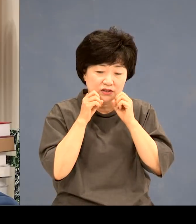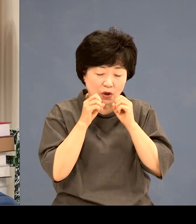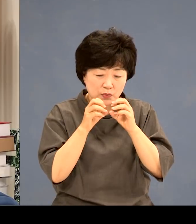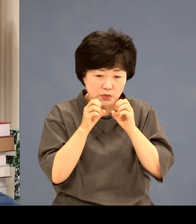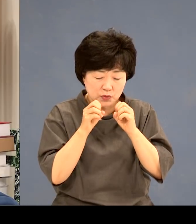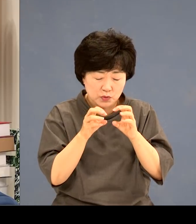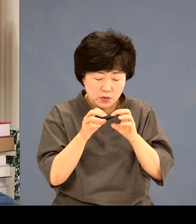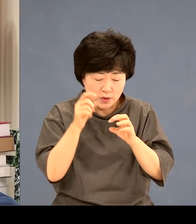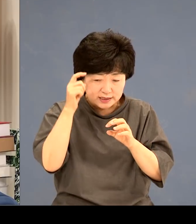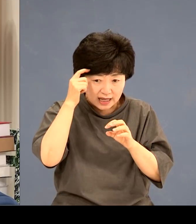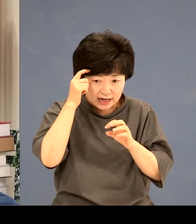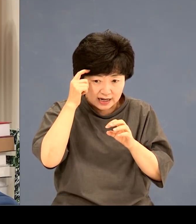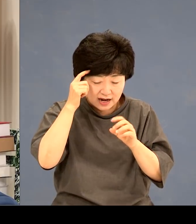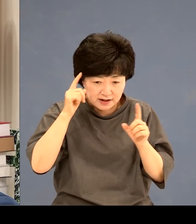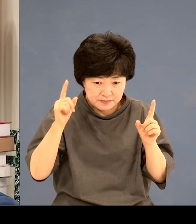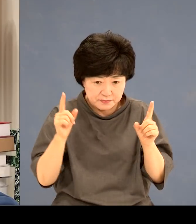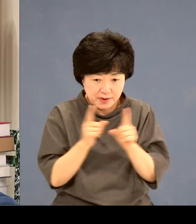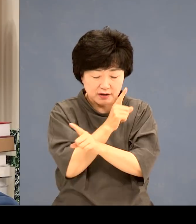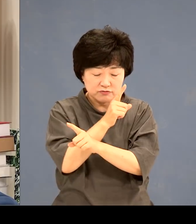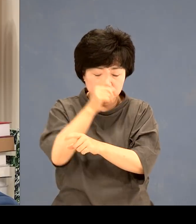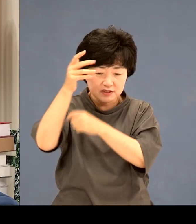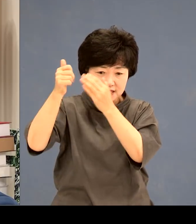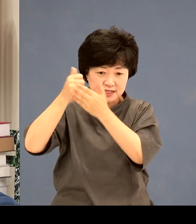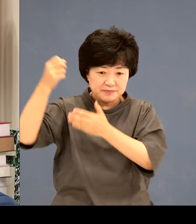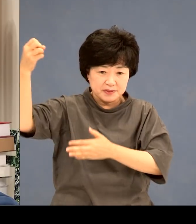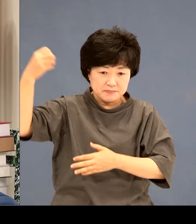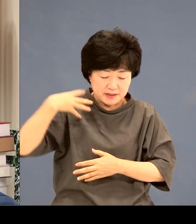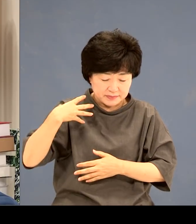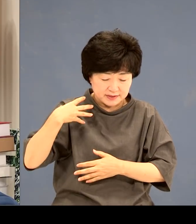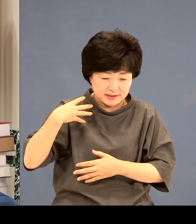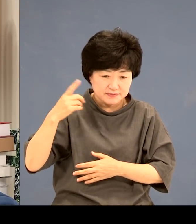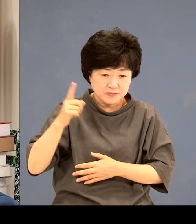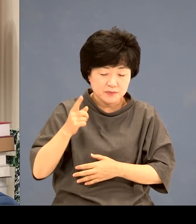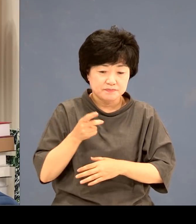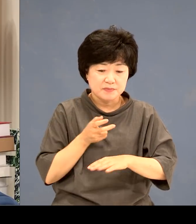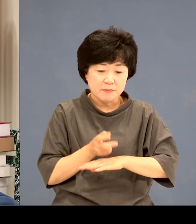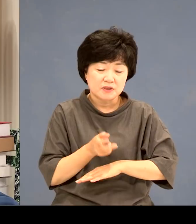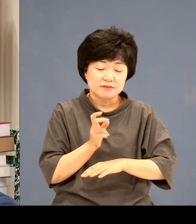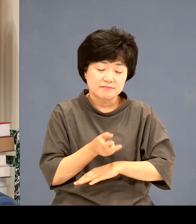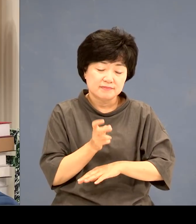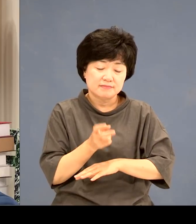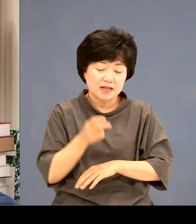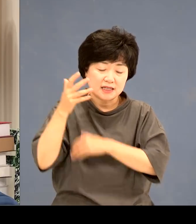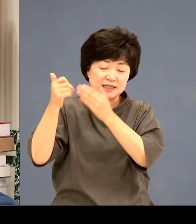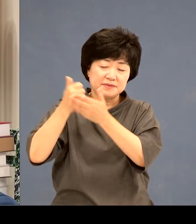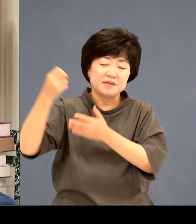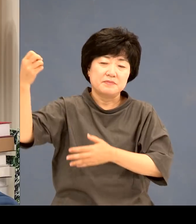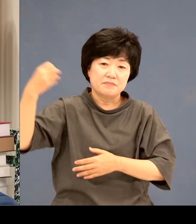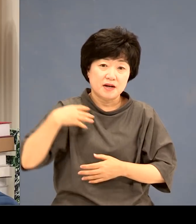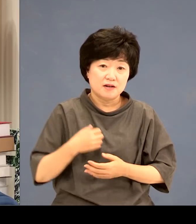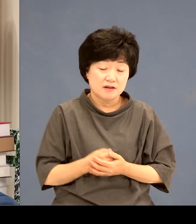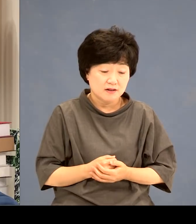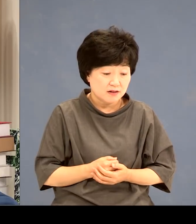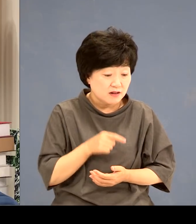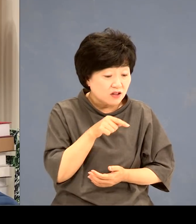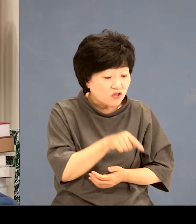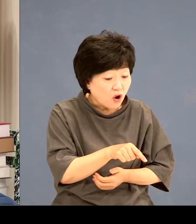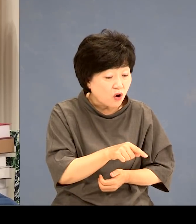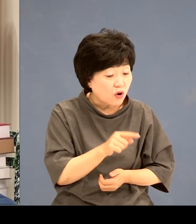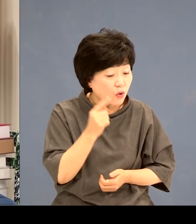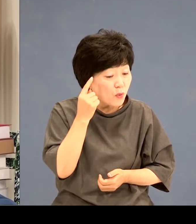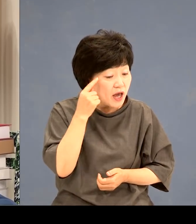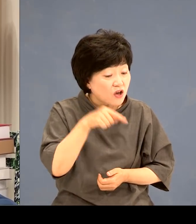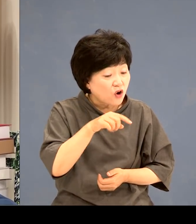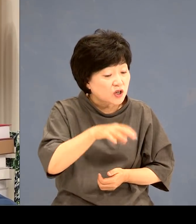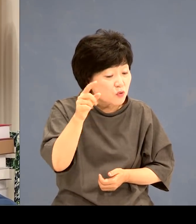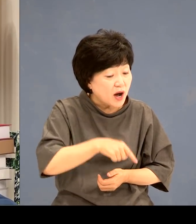선교의 패러다임을 바꾸는 정말 놀라운 하나님의 음성을 듣게 되었거든요. 근데 갑자기 이제 버스 안에서 하나님께서 뭐라고 말씀하시냐면